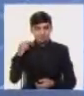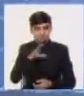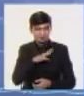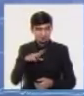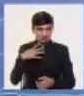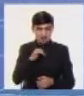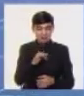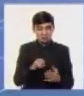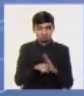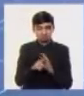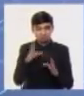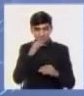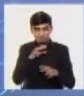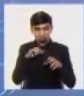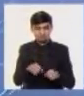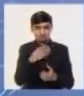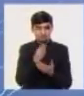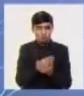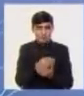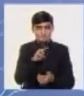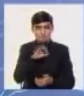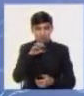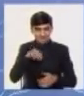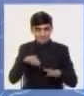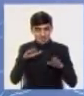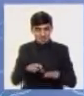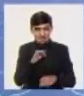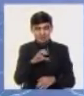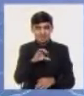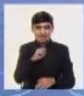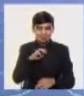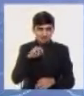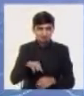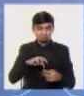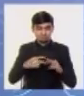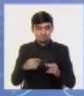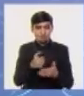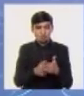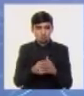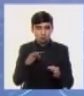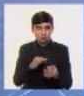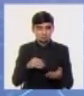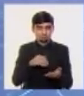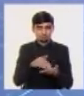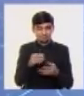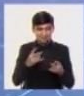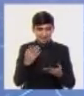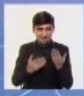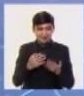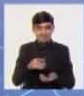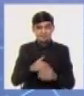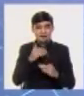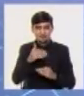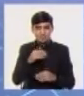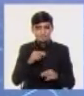остается небольшая возможность удержаться на посту. Это убедить Сенат не утверждать итоги голосования выборщиков. Заседание Верхней